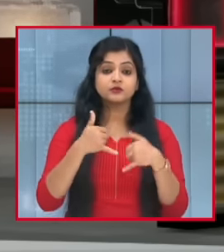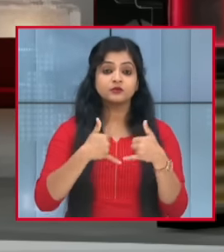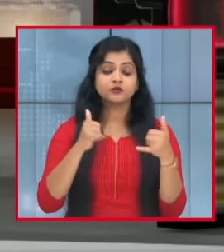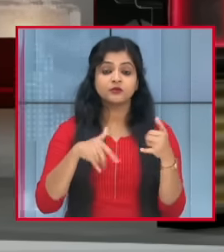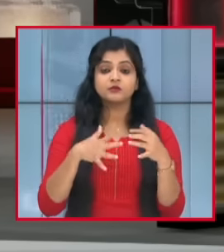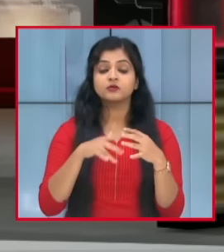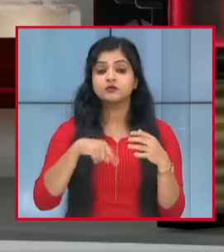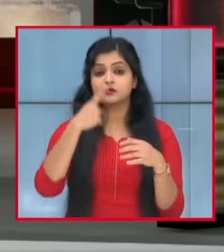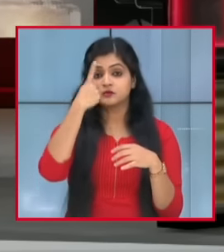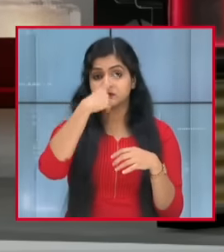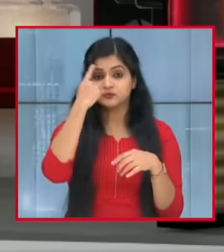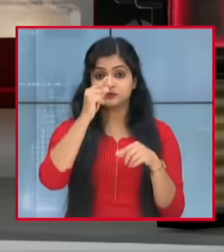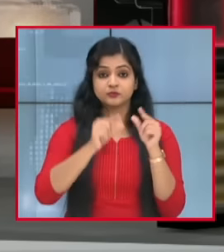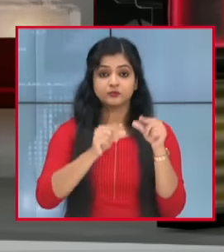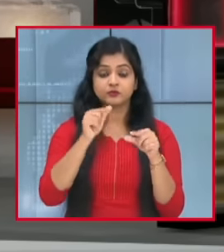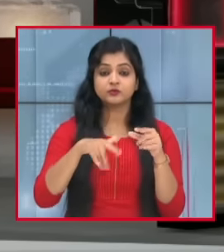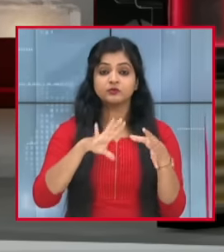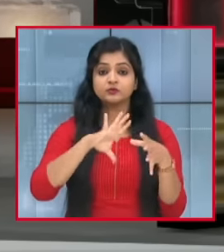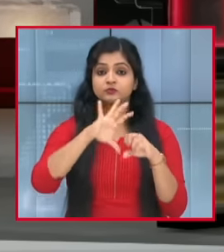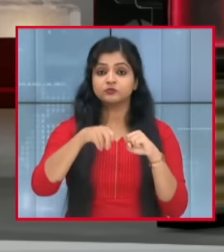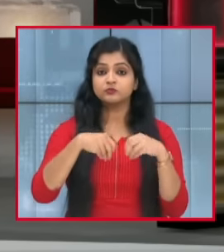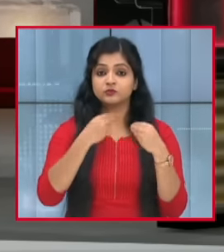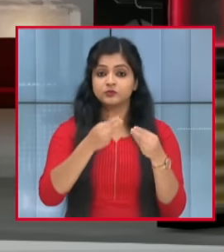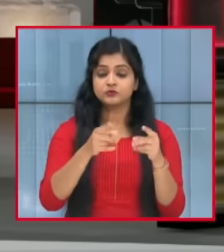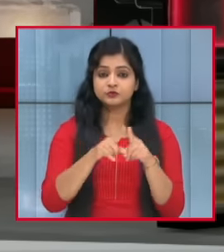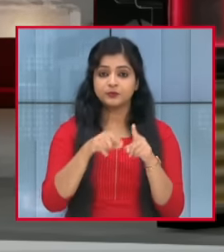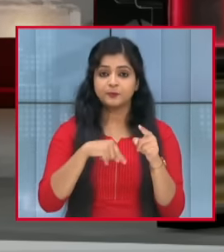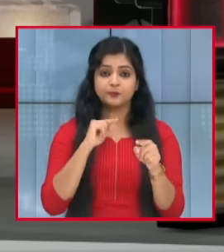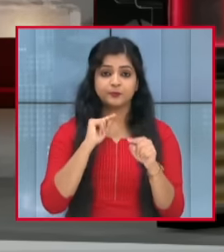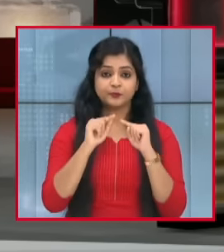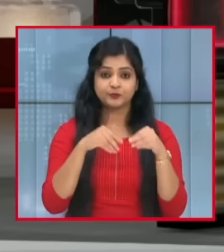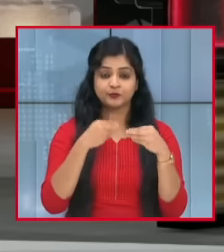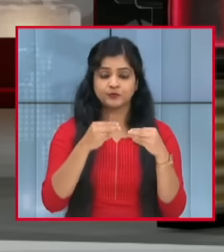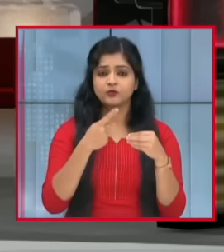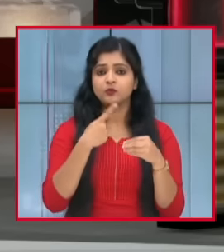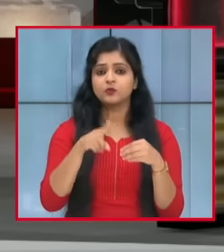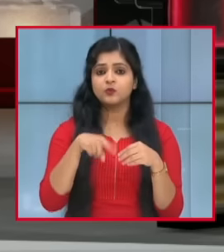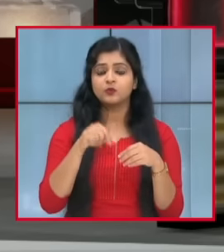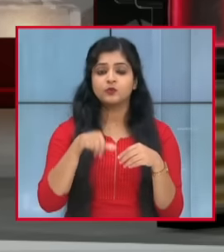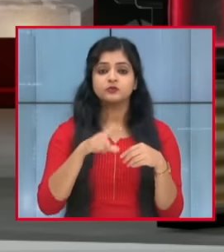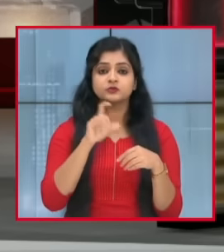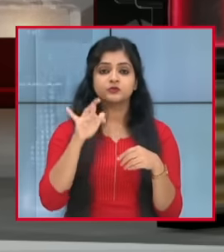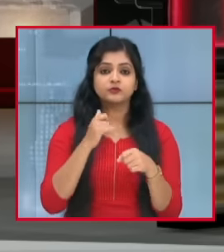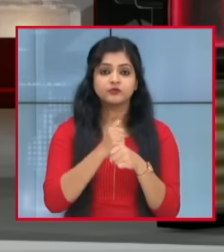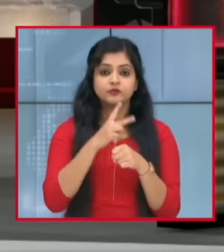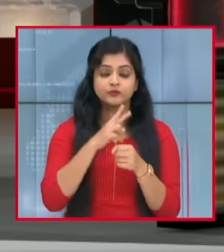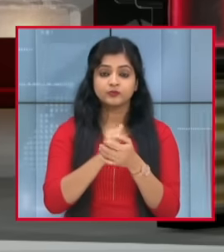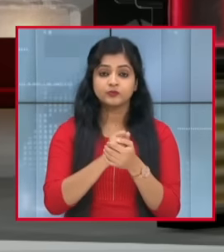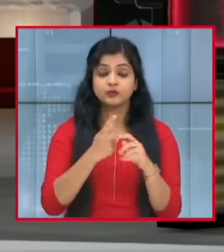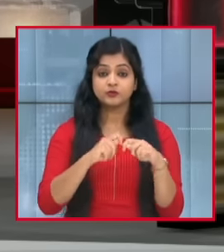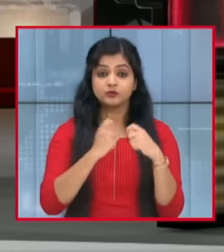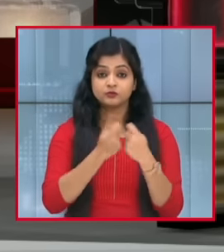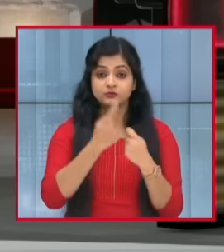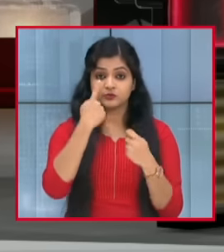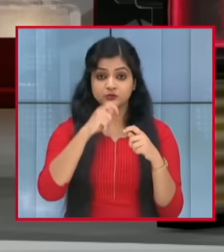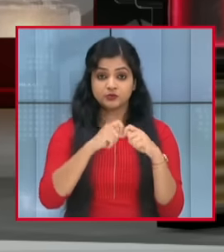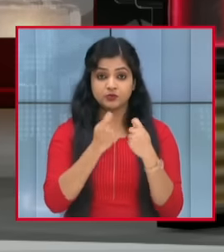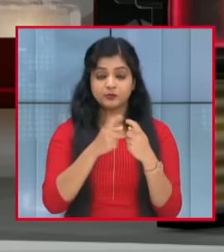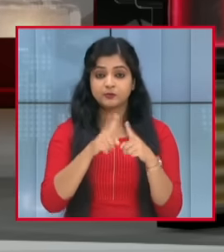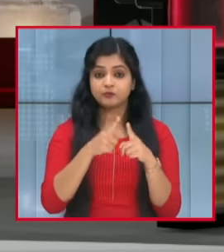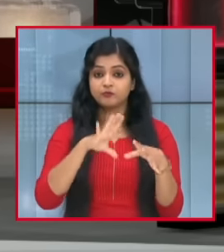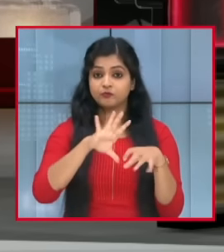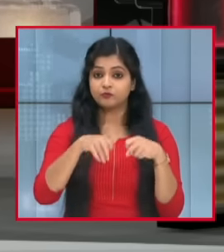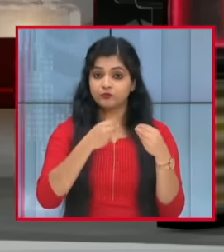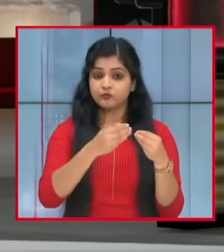രാജ്യത്ത് വ്യാപകമായി ക്രൈസ്തവ സമുദായങ്ങൾ ആക്രമിക്കപ്പെടുന്നുവെന്ന ആരോപണം തെറ്റാണെന്ന് കേന്ദ്ര സർക്കാർ. ഏതെങ്കിലും വിഭാഗത്തിനെതിരെ ആക്രമണം